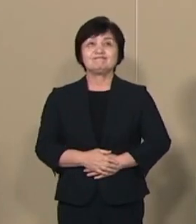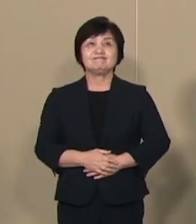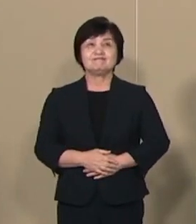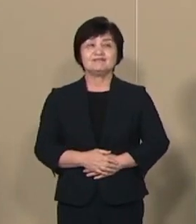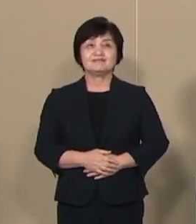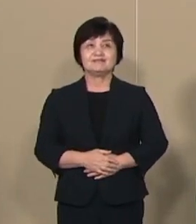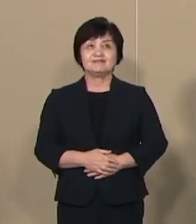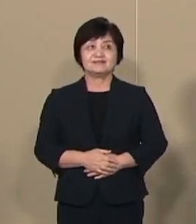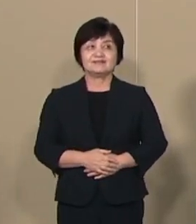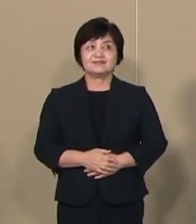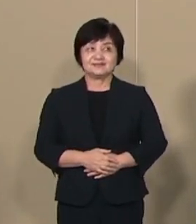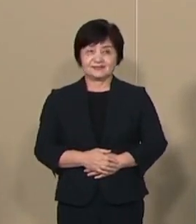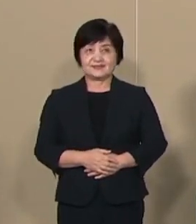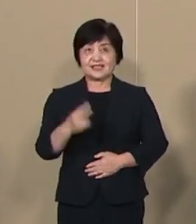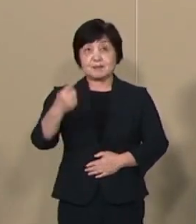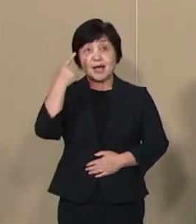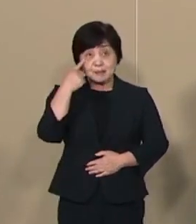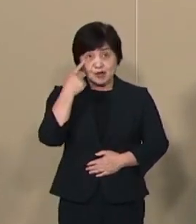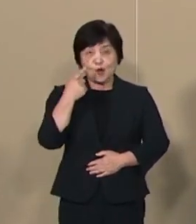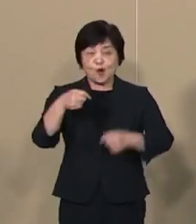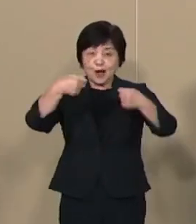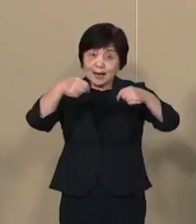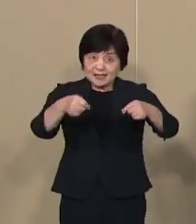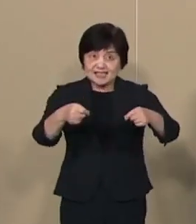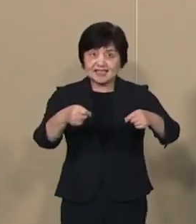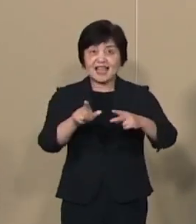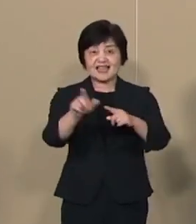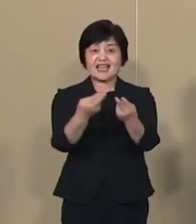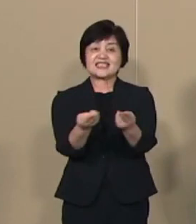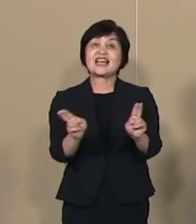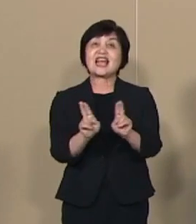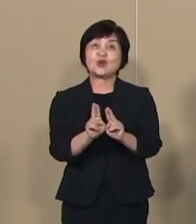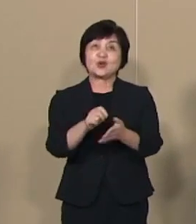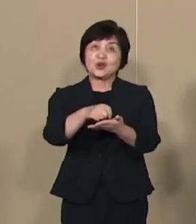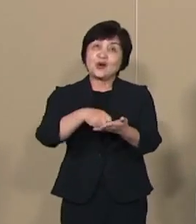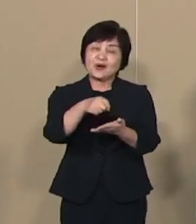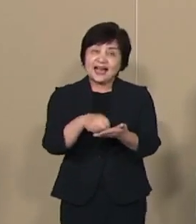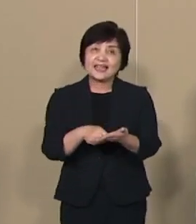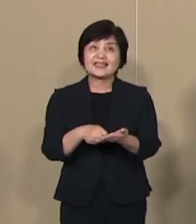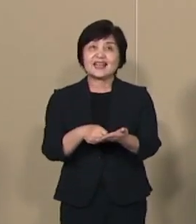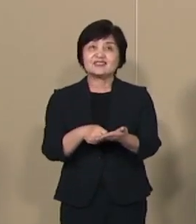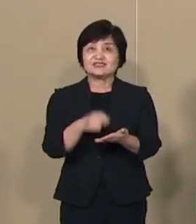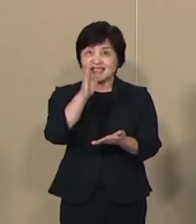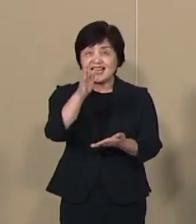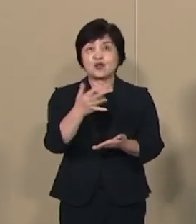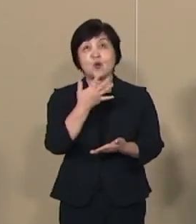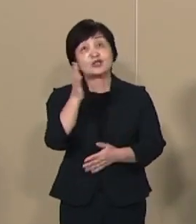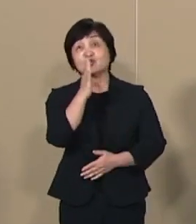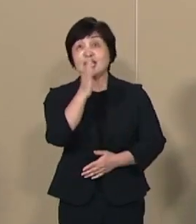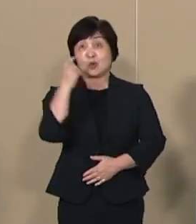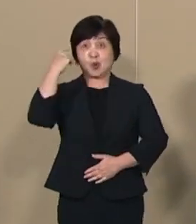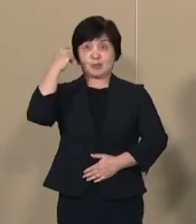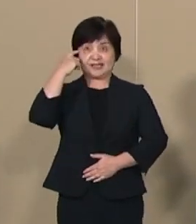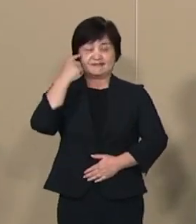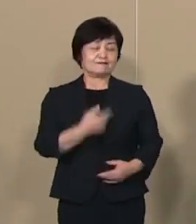ちょっと2万円とヒョンしね地形通って帰ってみようか謎ですで言ってもおかしくないよはいすごいドラムそうですその